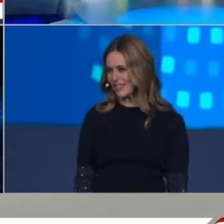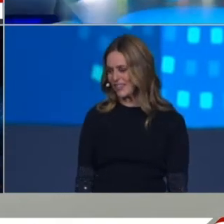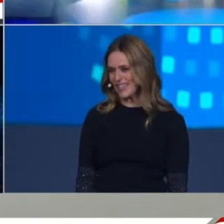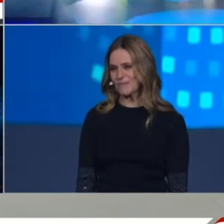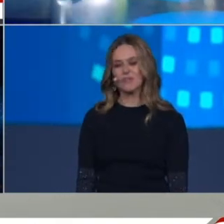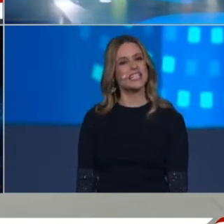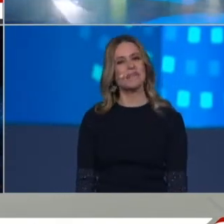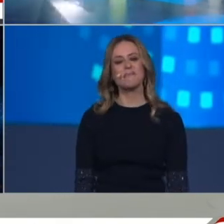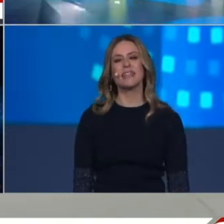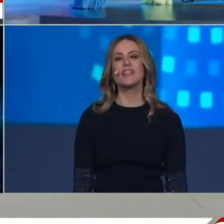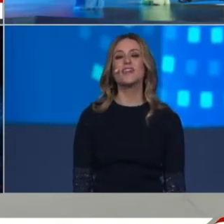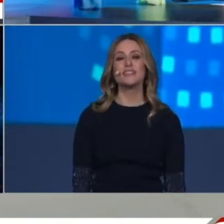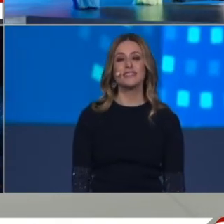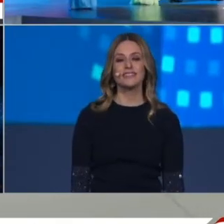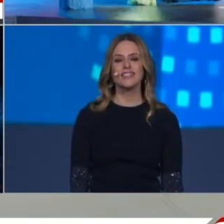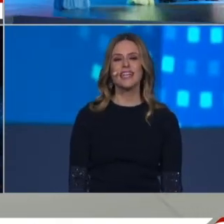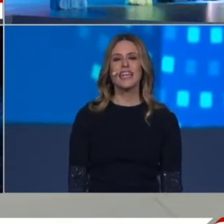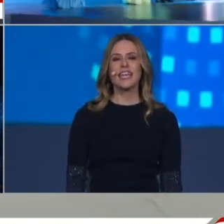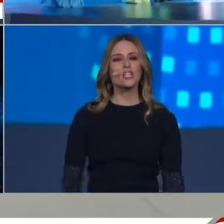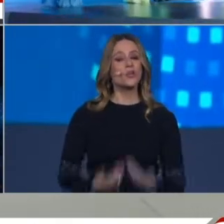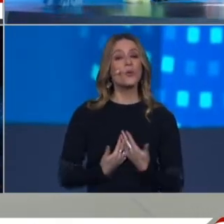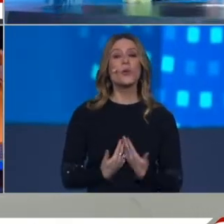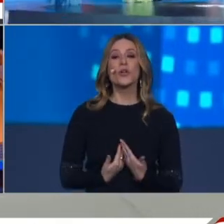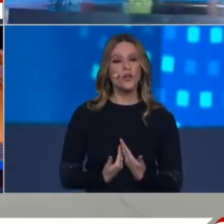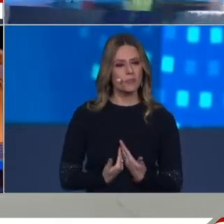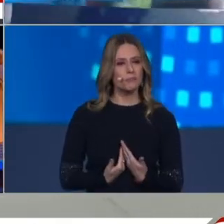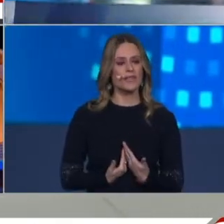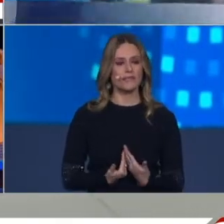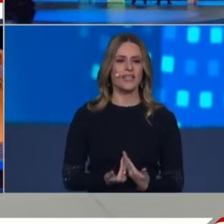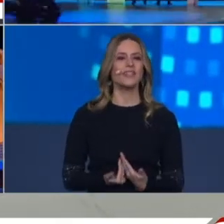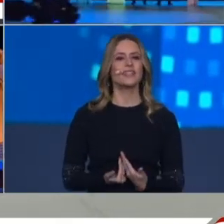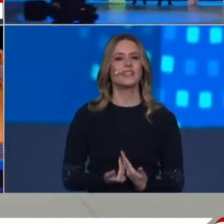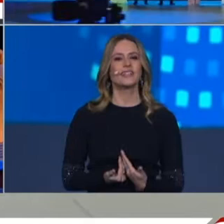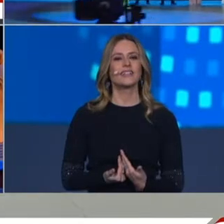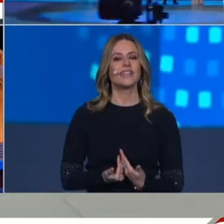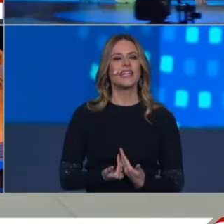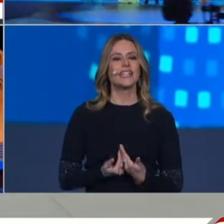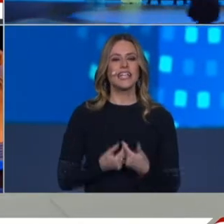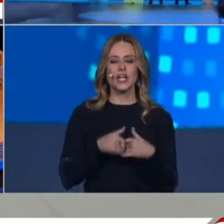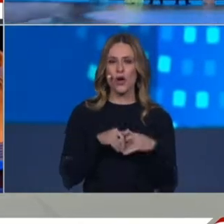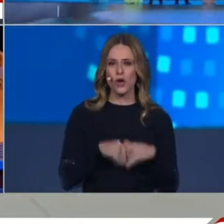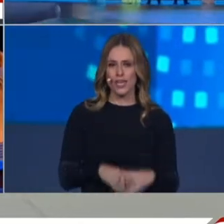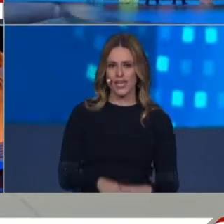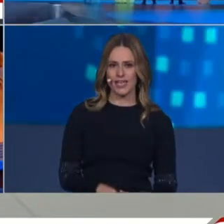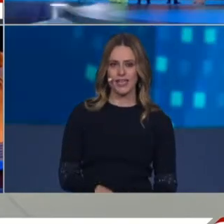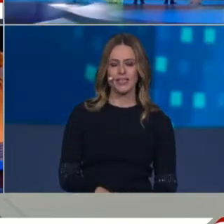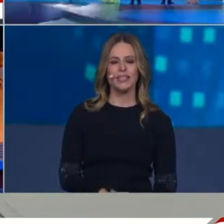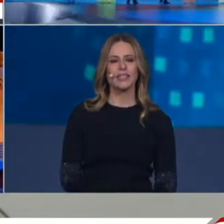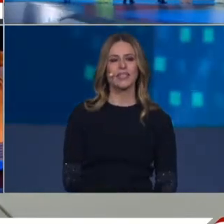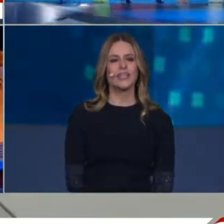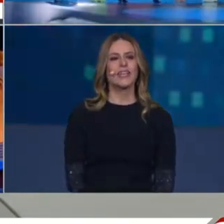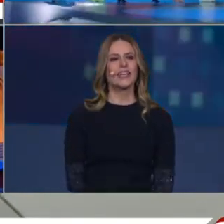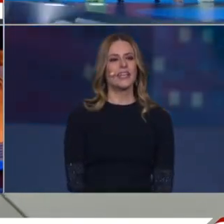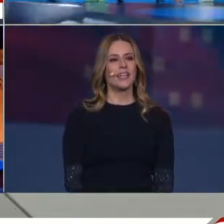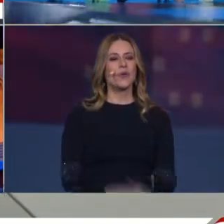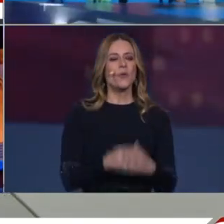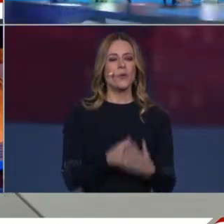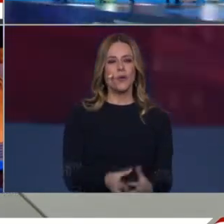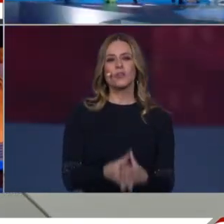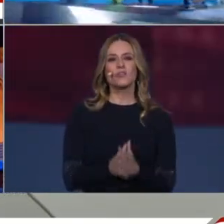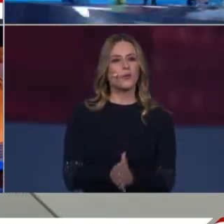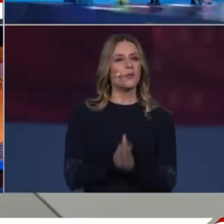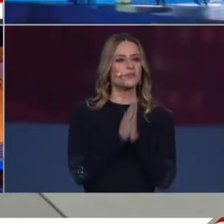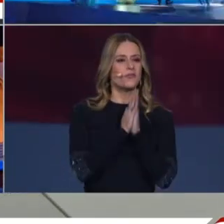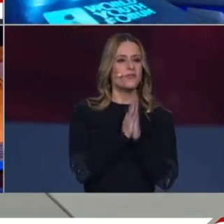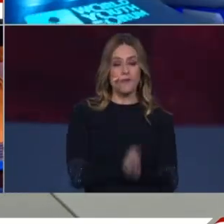الفلوس الاجنبيه او العمله الصعبه اللي موجوده في البلد، فده بالطبيعي هينعكس على الشعب وهيزود من فرص العماله وهيعمل،